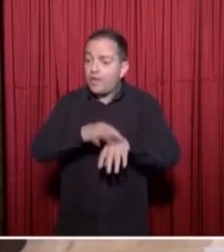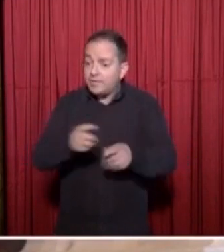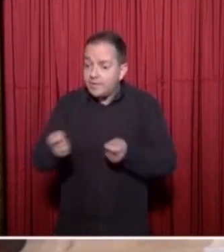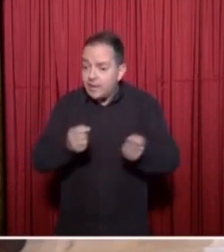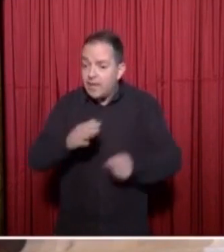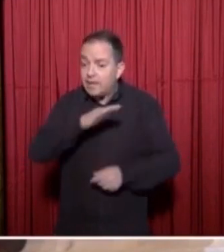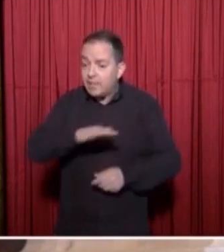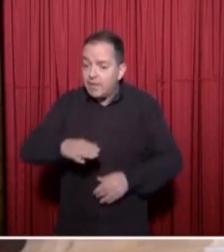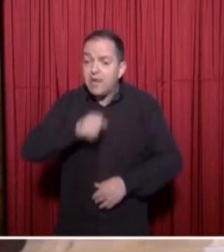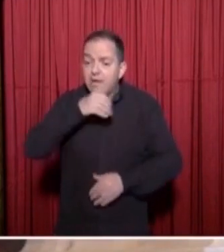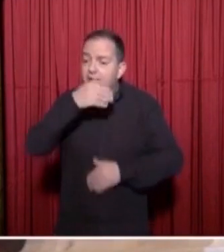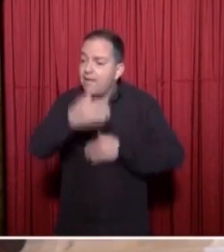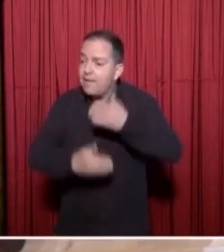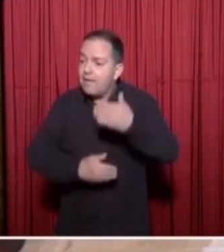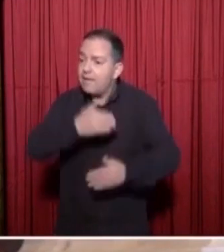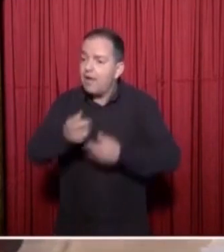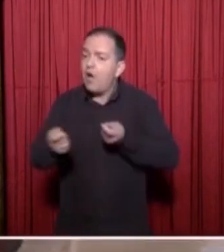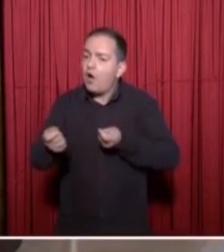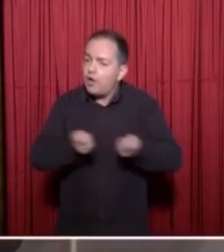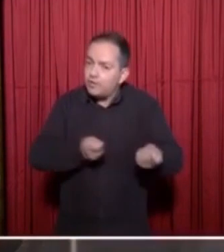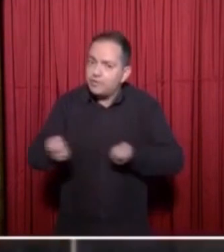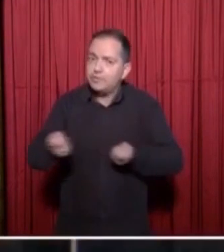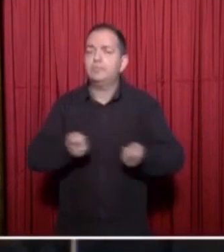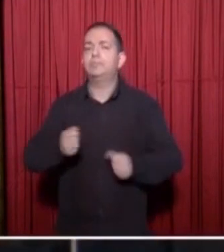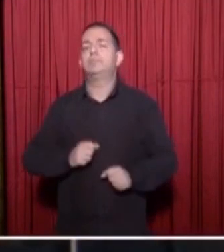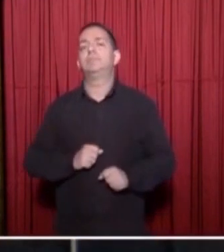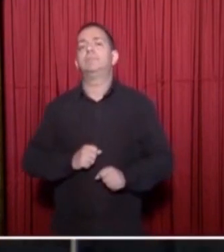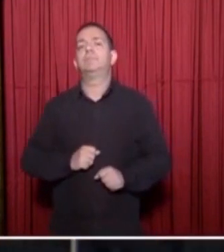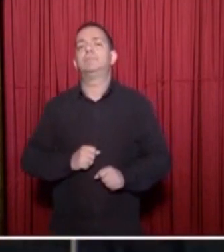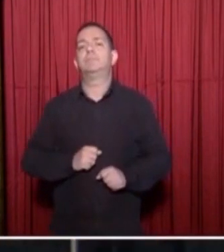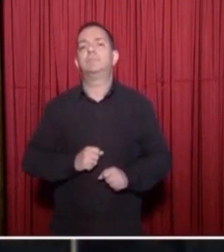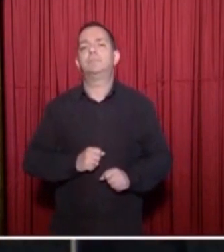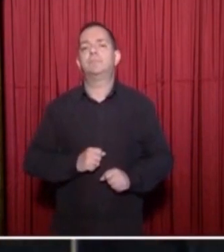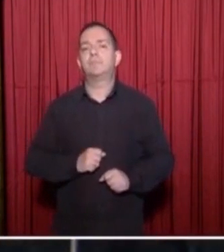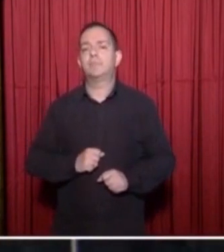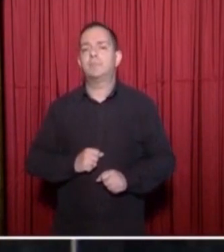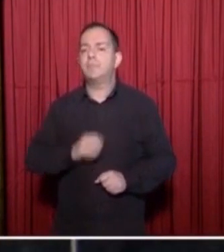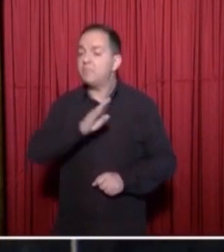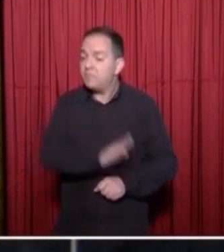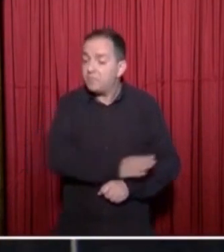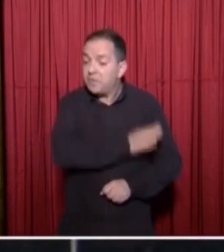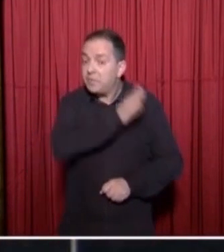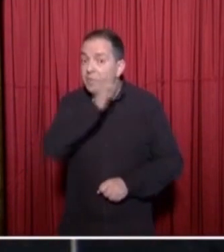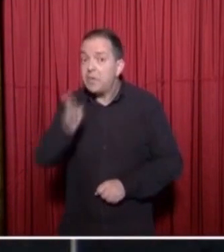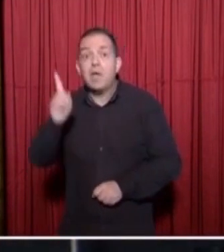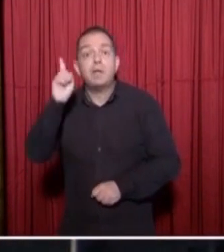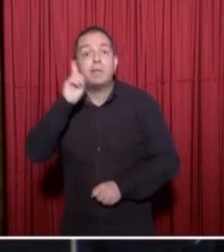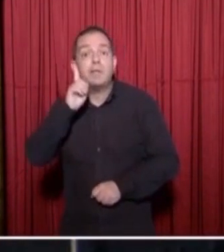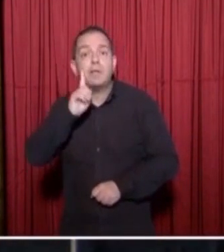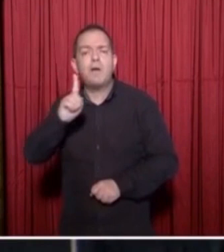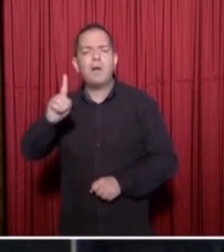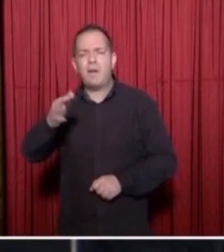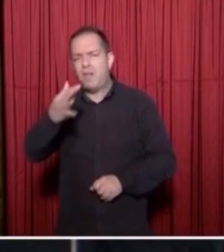τους Υιούς αυτών, προς ήθε γίνει